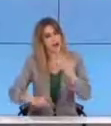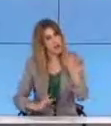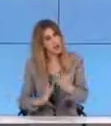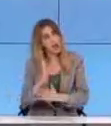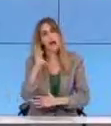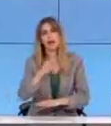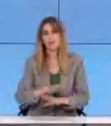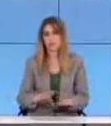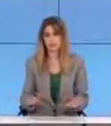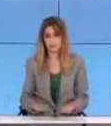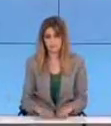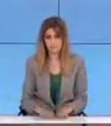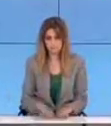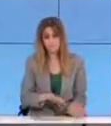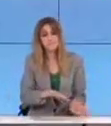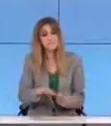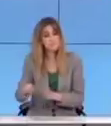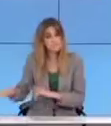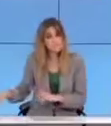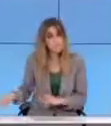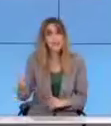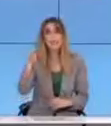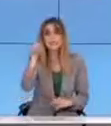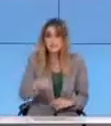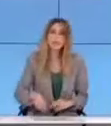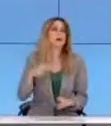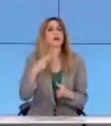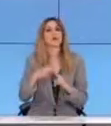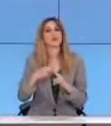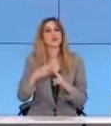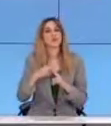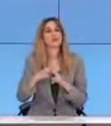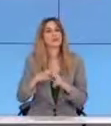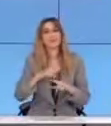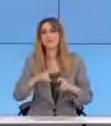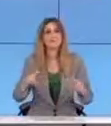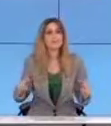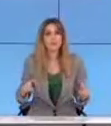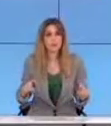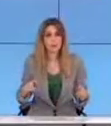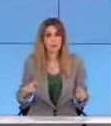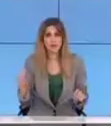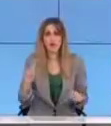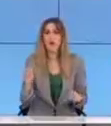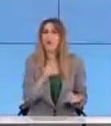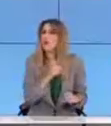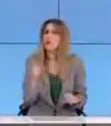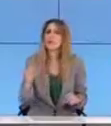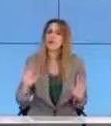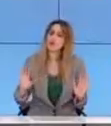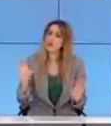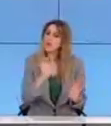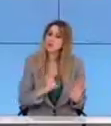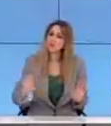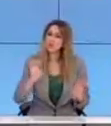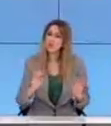Το κρίσιμο λοιπόν σήμερα είναι όχι απλά να διατηρήσουμε αυτή την